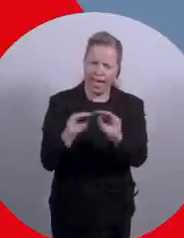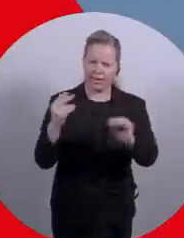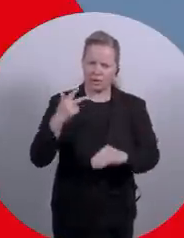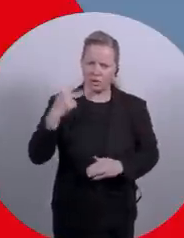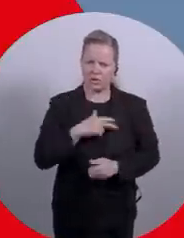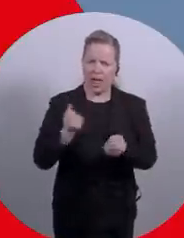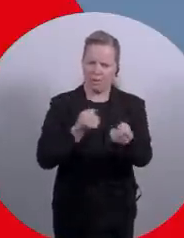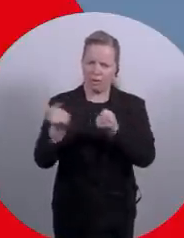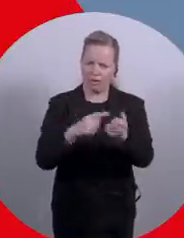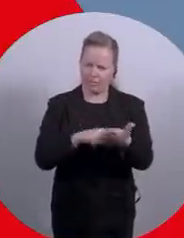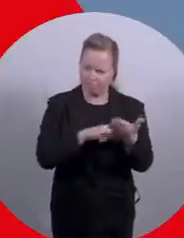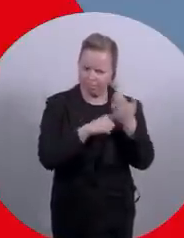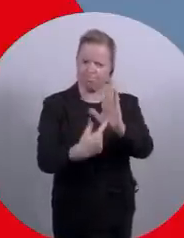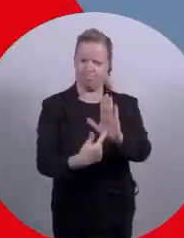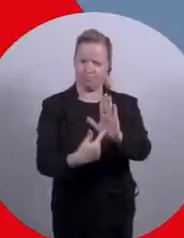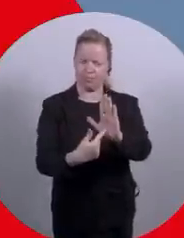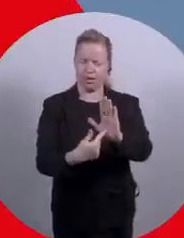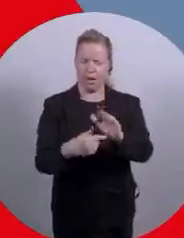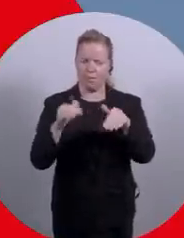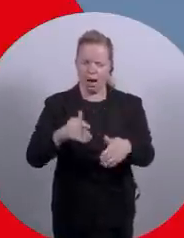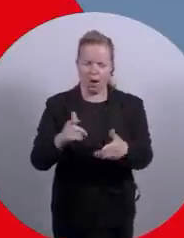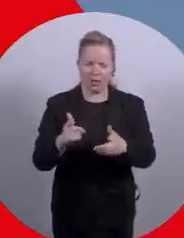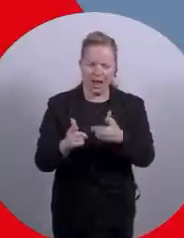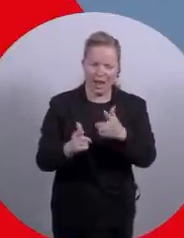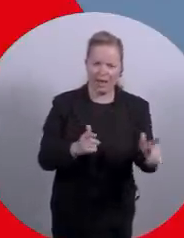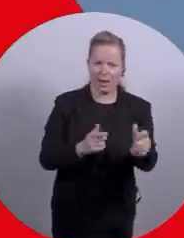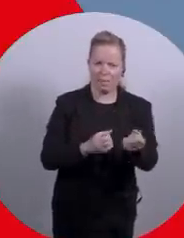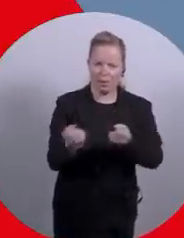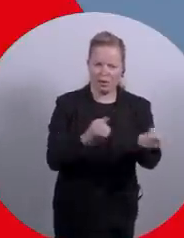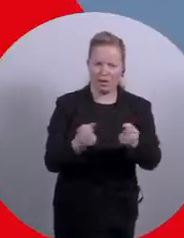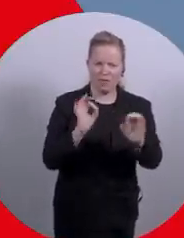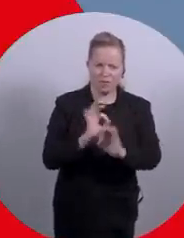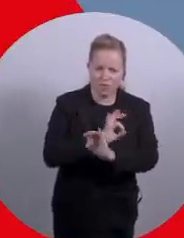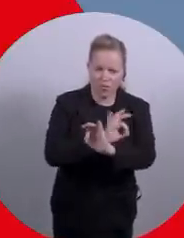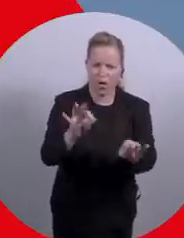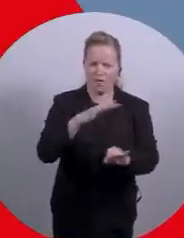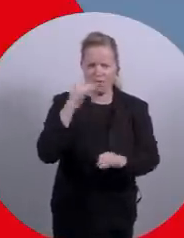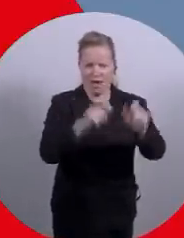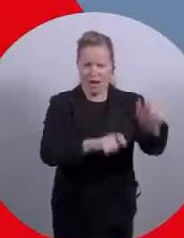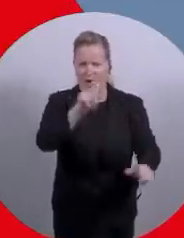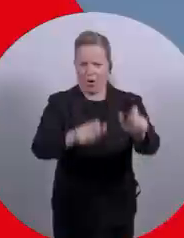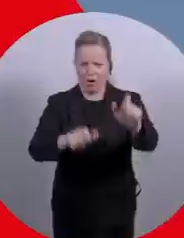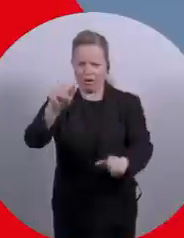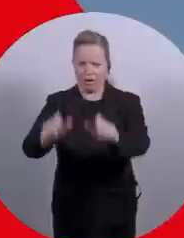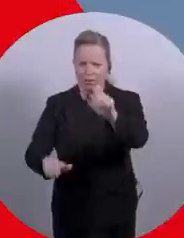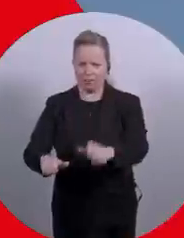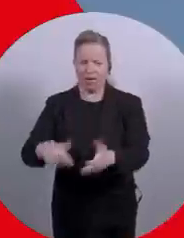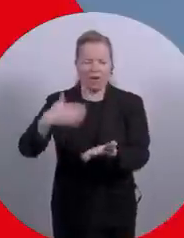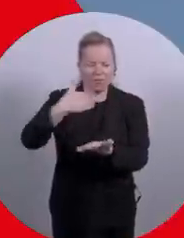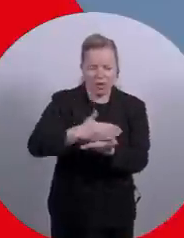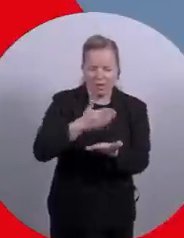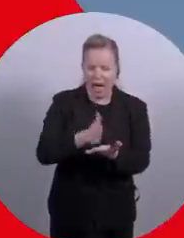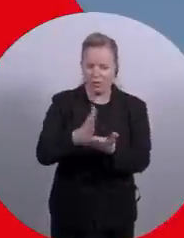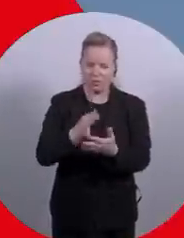einzustehen es braucht linke Politik für die vielen wir müssen endlich wieder verteil Fragen stellen wenn Unternehmen aus